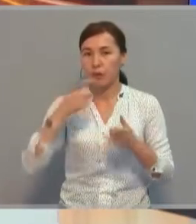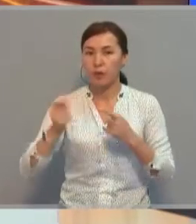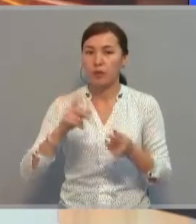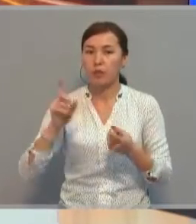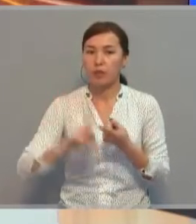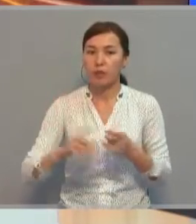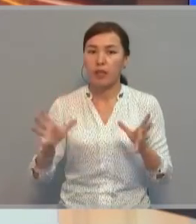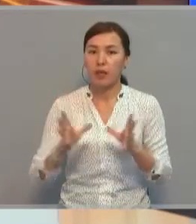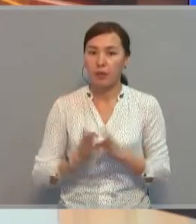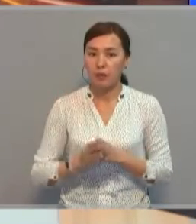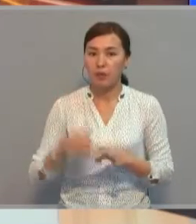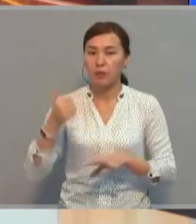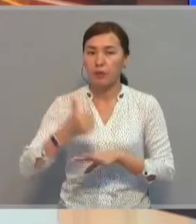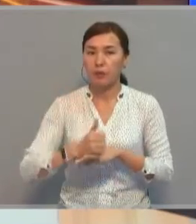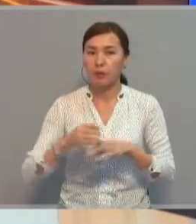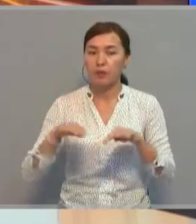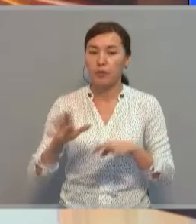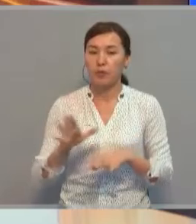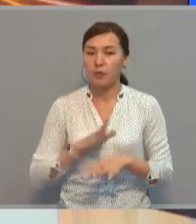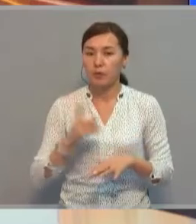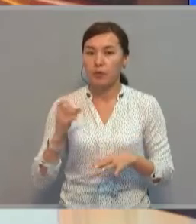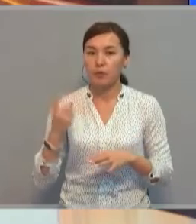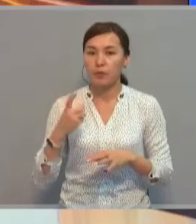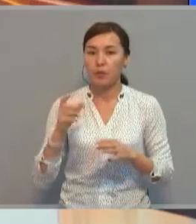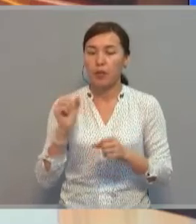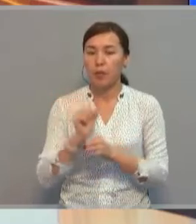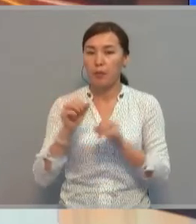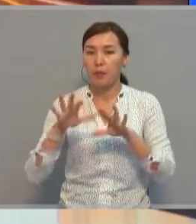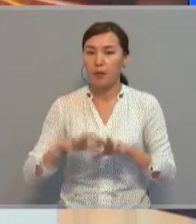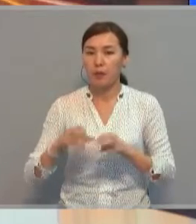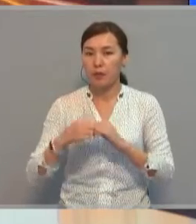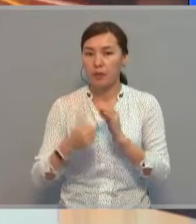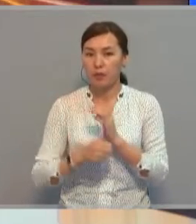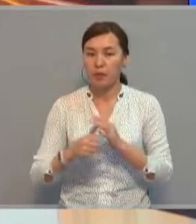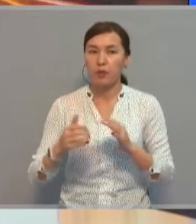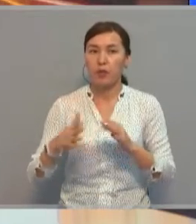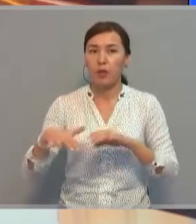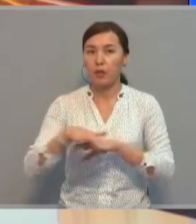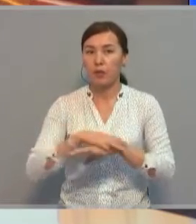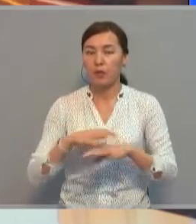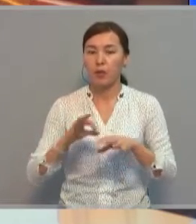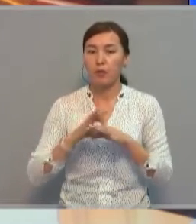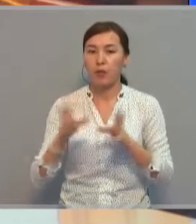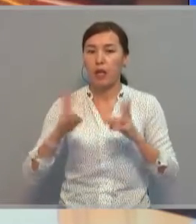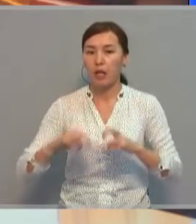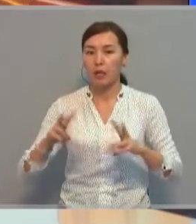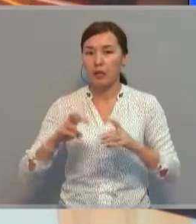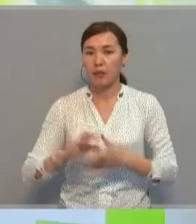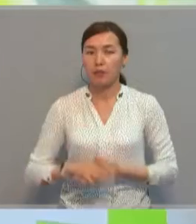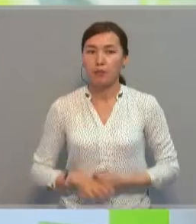операторами связи совместно с акиматом установлено 11 базовых станций в 16 жилых массивах, проведен анализ.